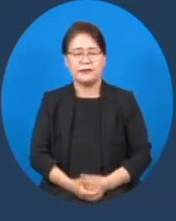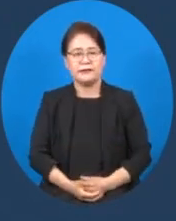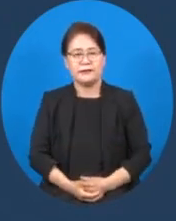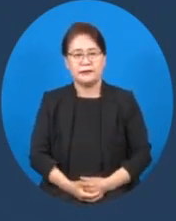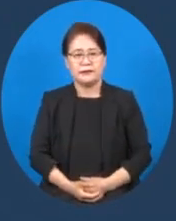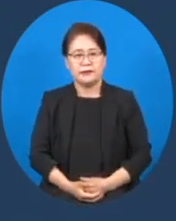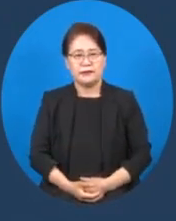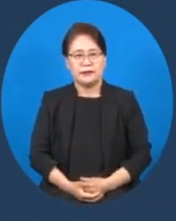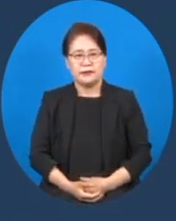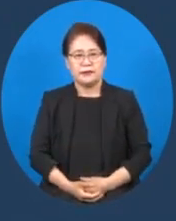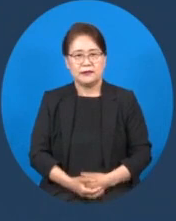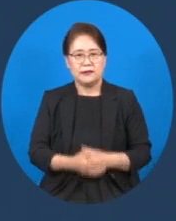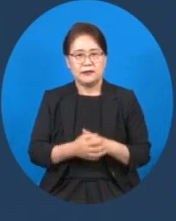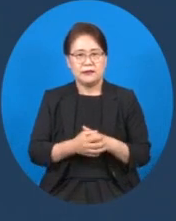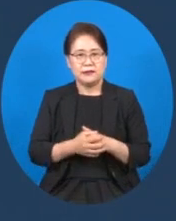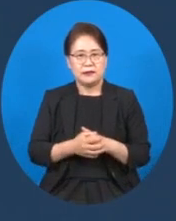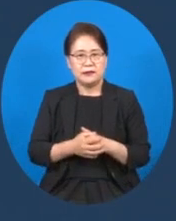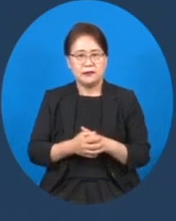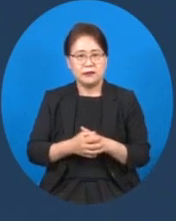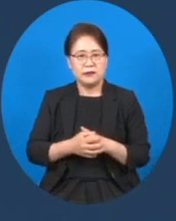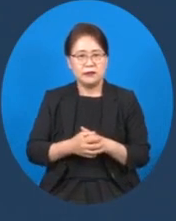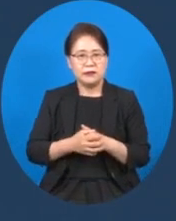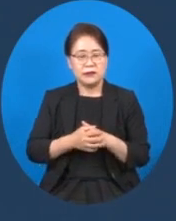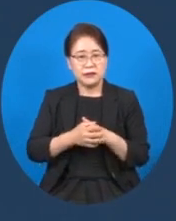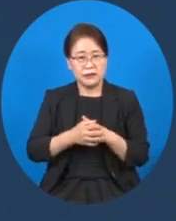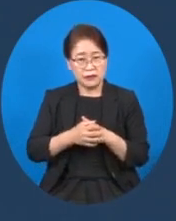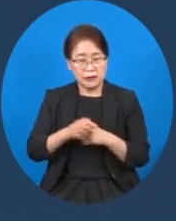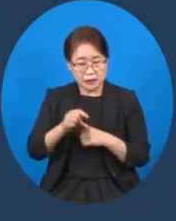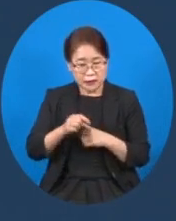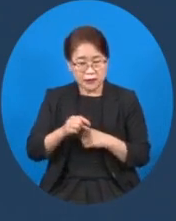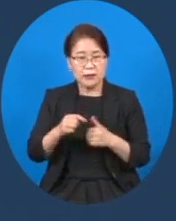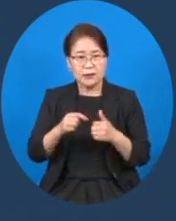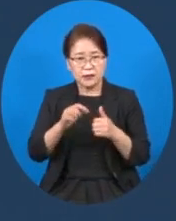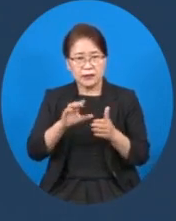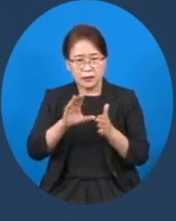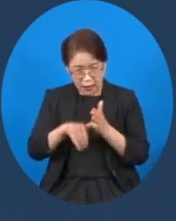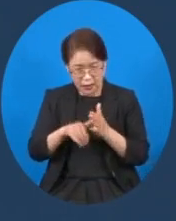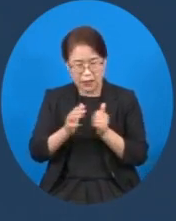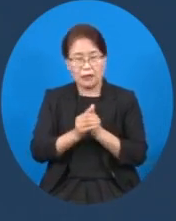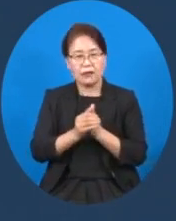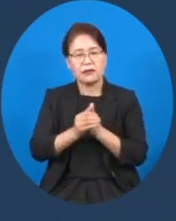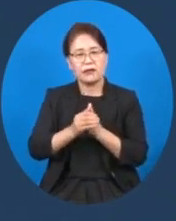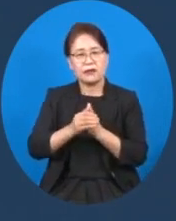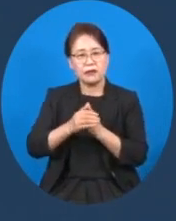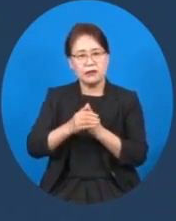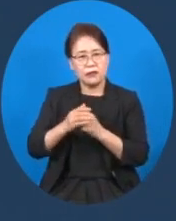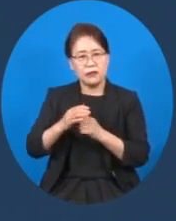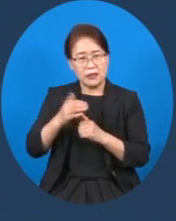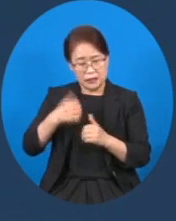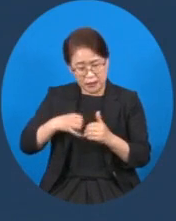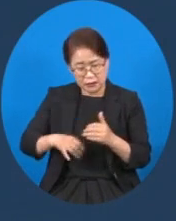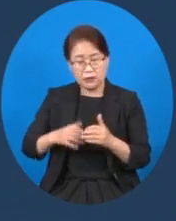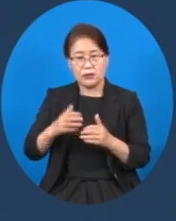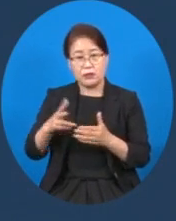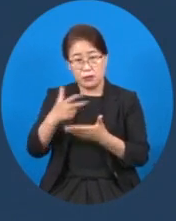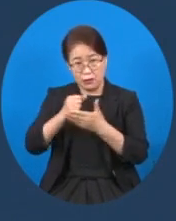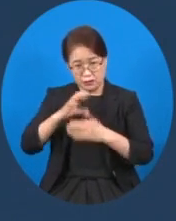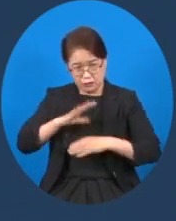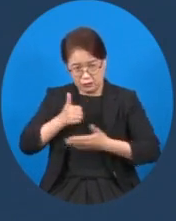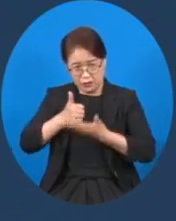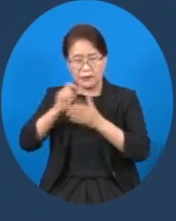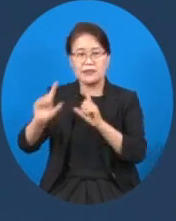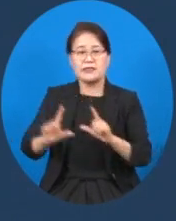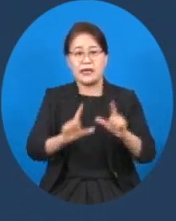그래야 우리 자녀들이 여호와를 경외하는 삶을 살 수가 있는 것입니다. 그럼